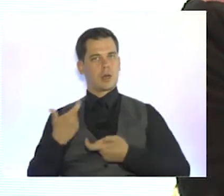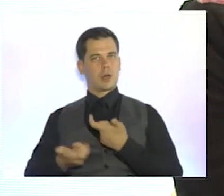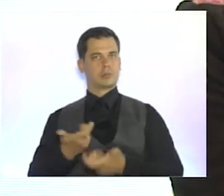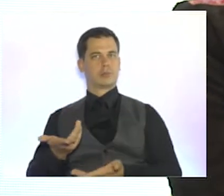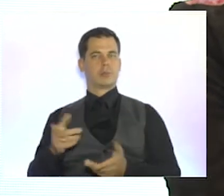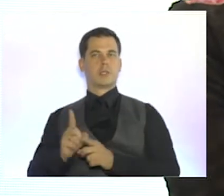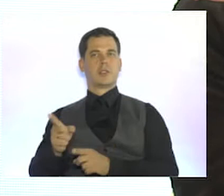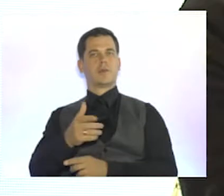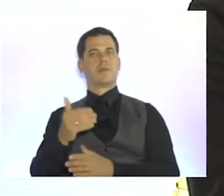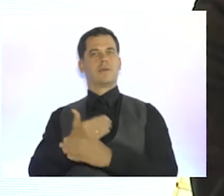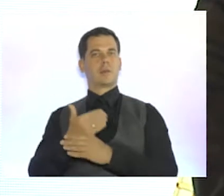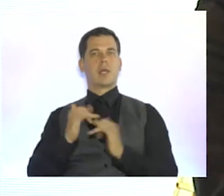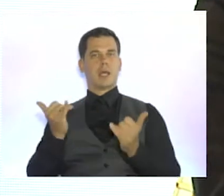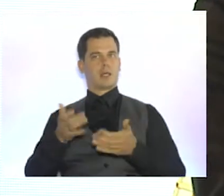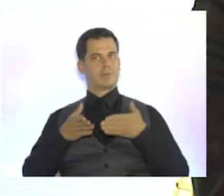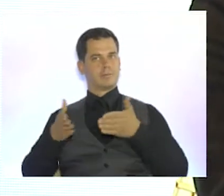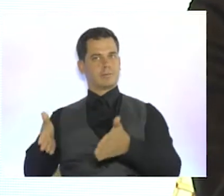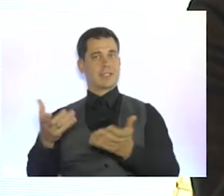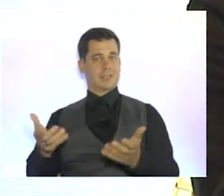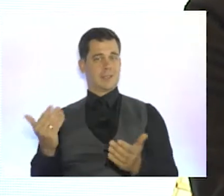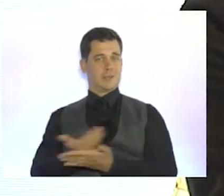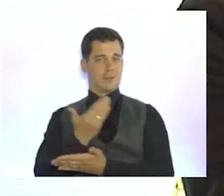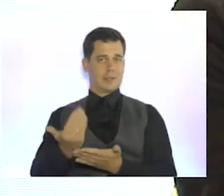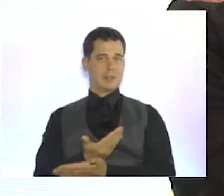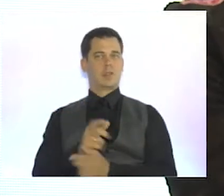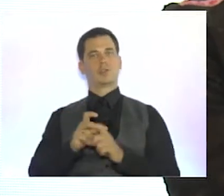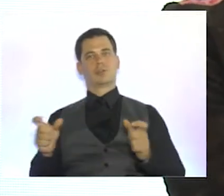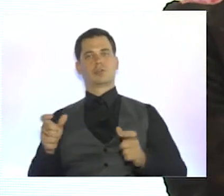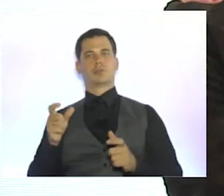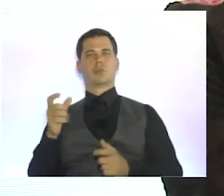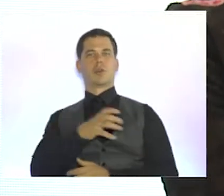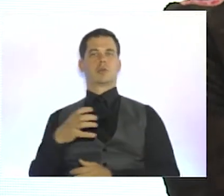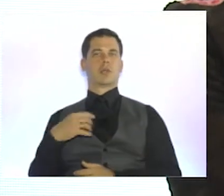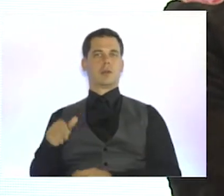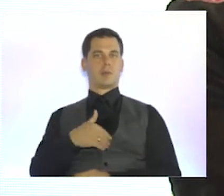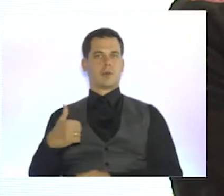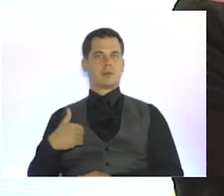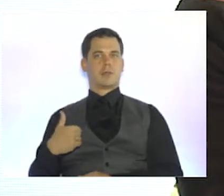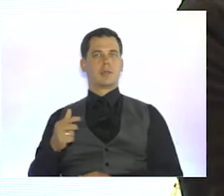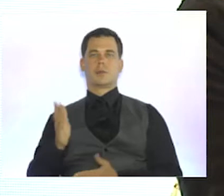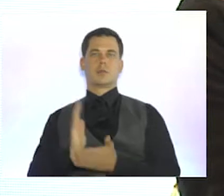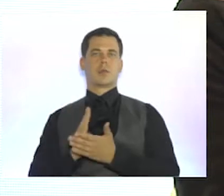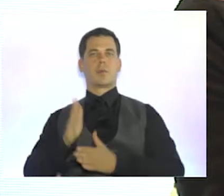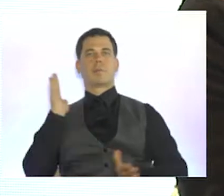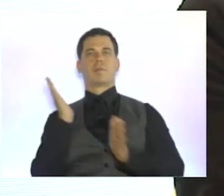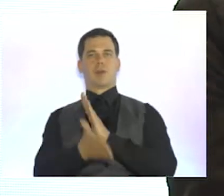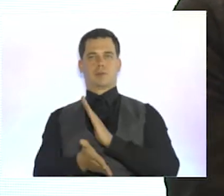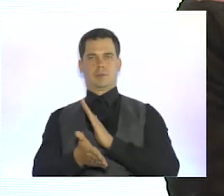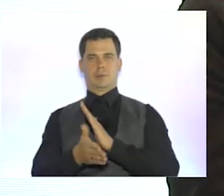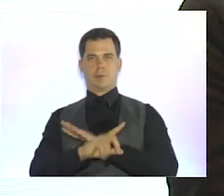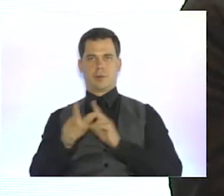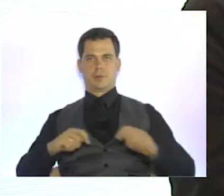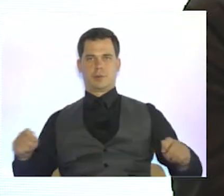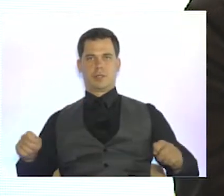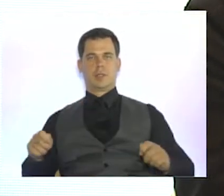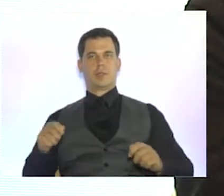tworzyć przedsiębiorstwa, czy chcemy być innowacyjną gospodarką, czy gospodarką, która zapewnia tylko te najprostsze funkcje w jakimś